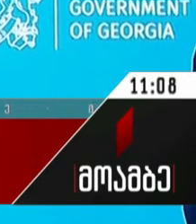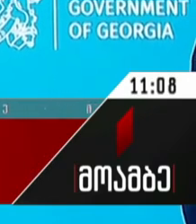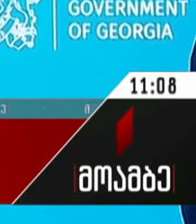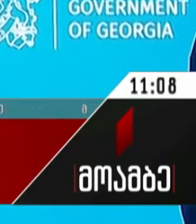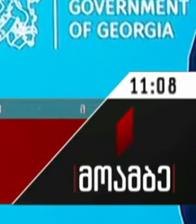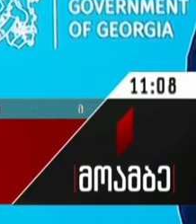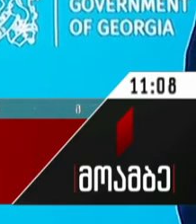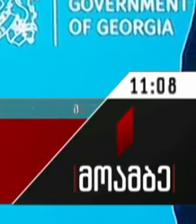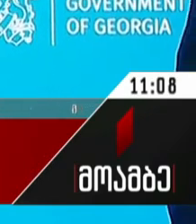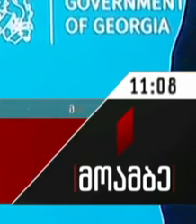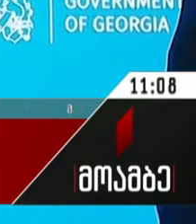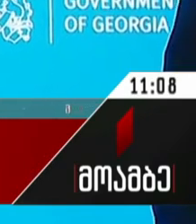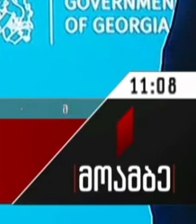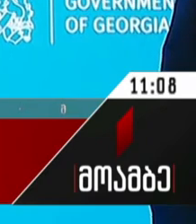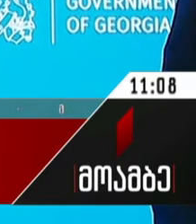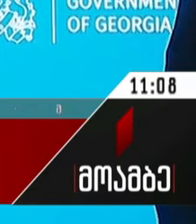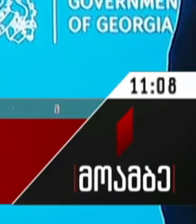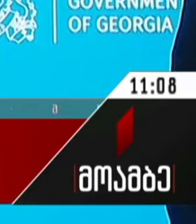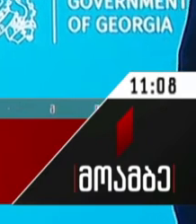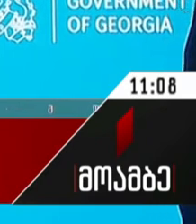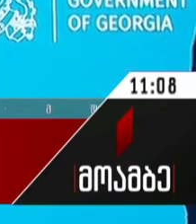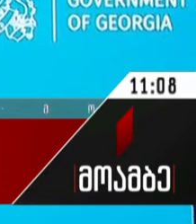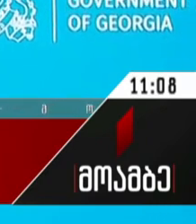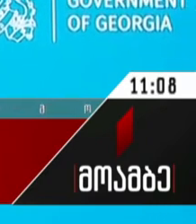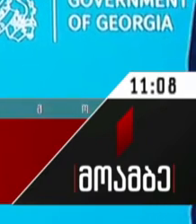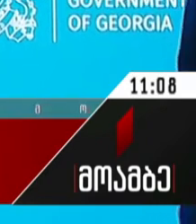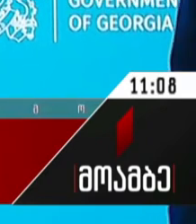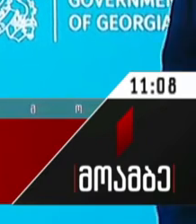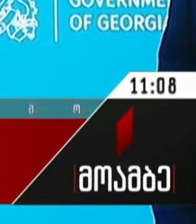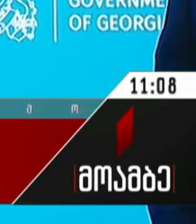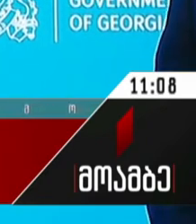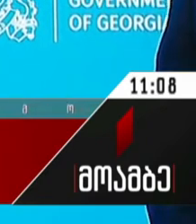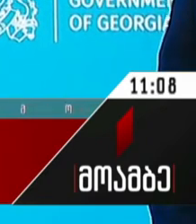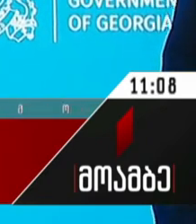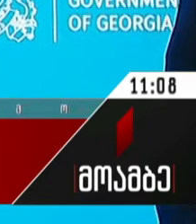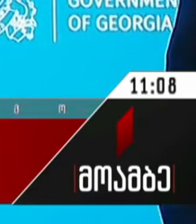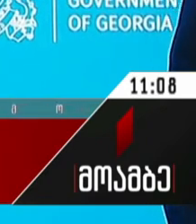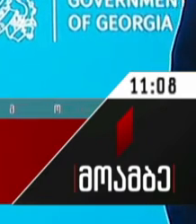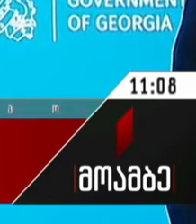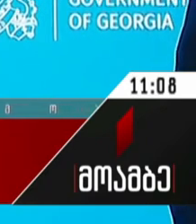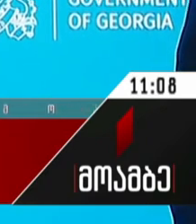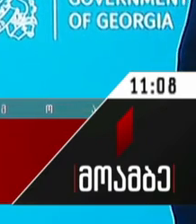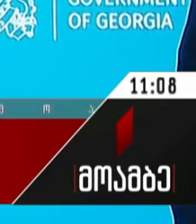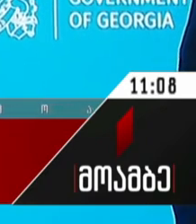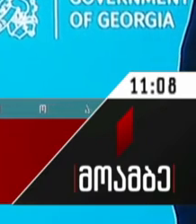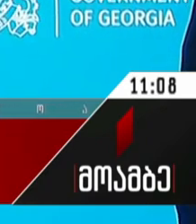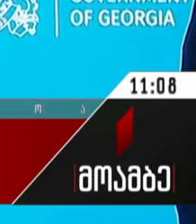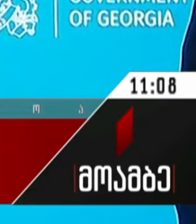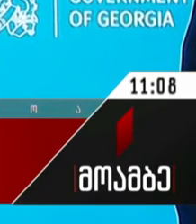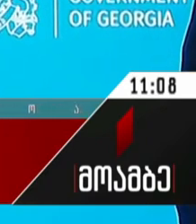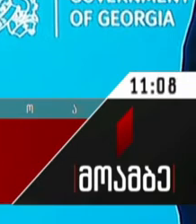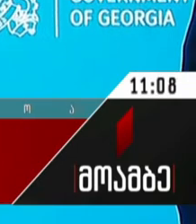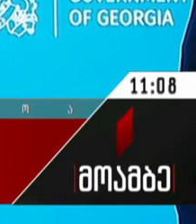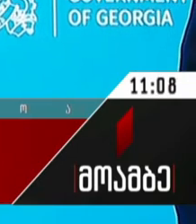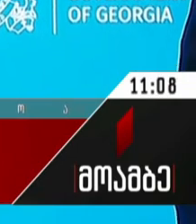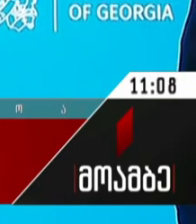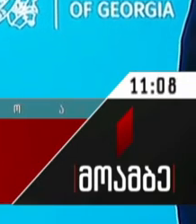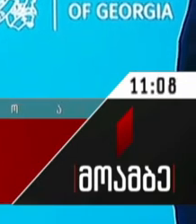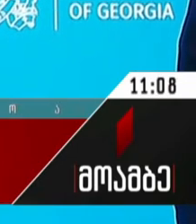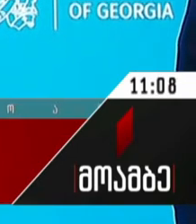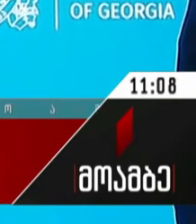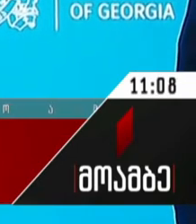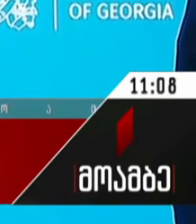საზღვარგარეთ. მინდა ვისარგებლო შემთხვევით, ბატონ დავითს გადაუხადო მადლობა და უსურვო მას წარმატებები მის მომავალ